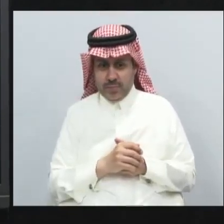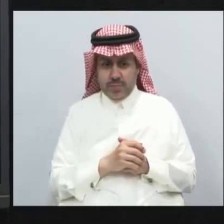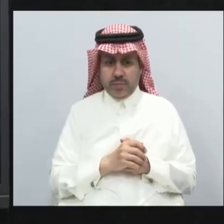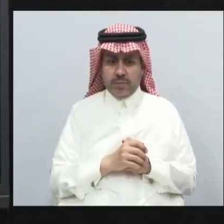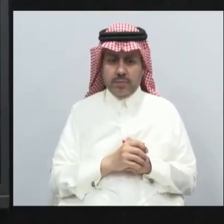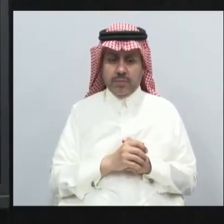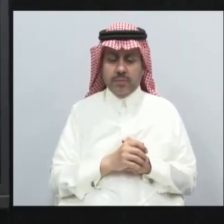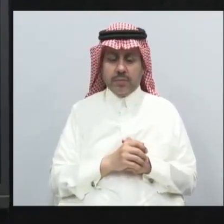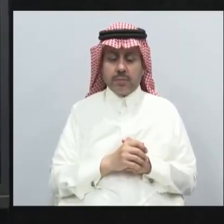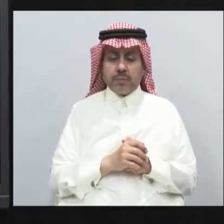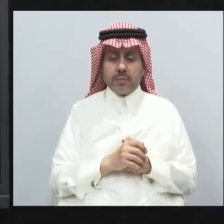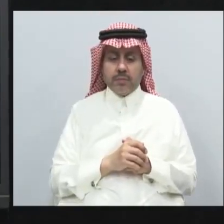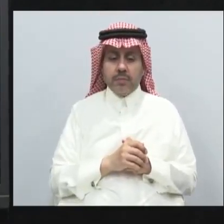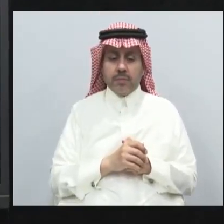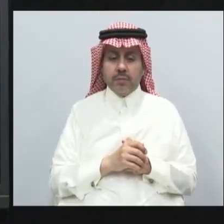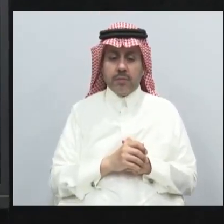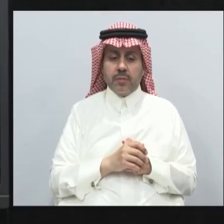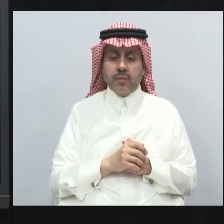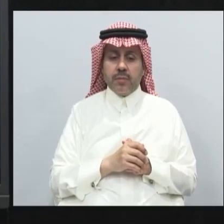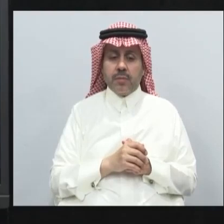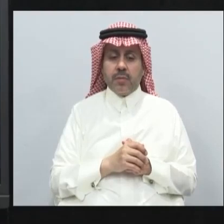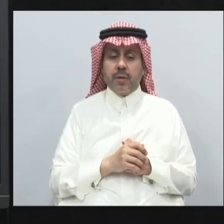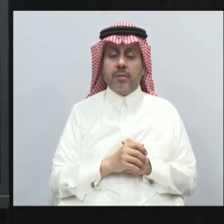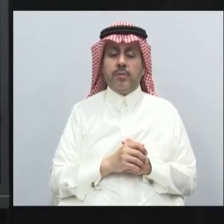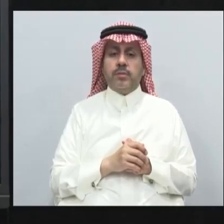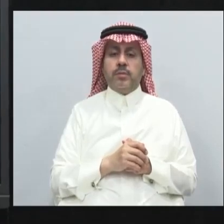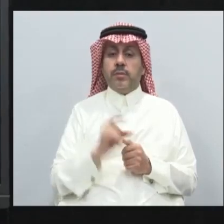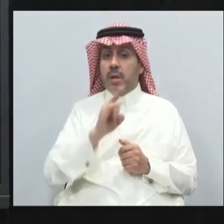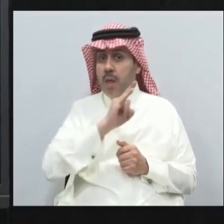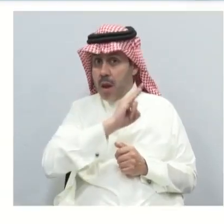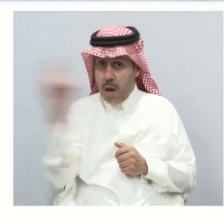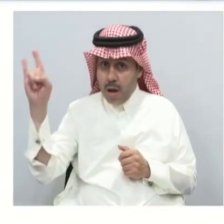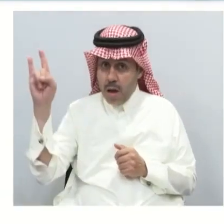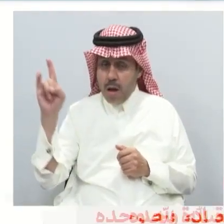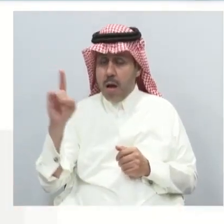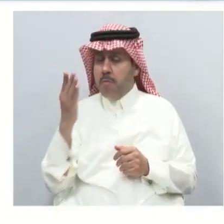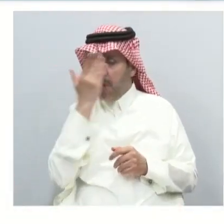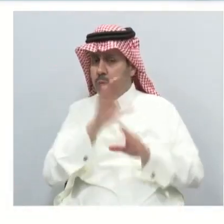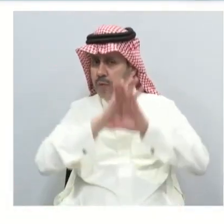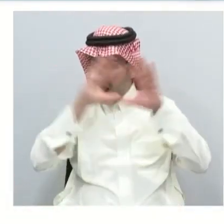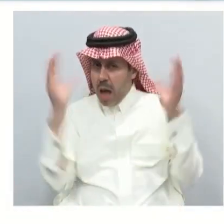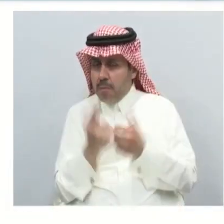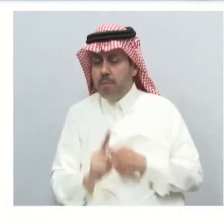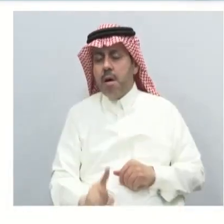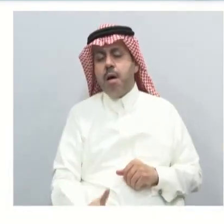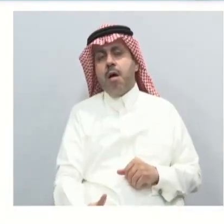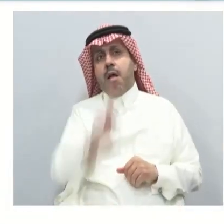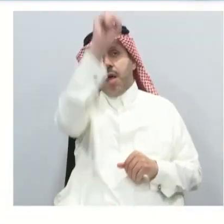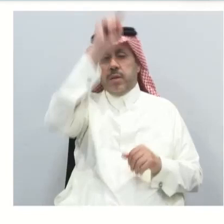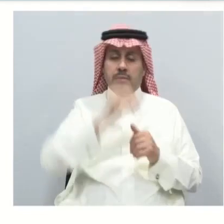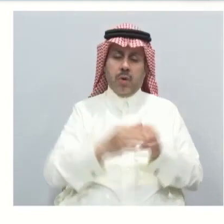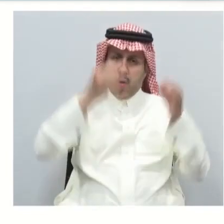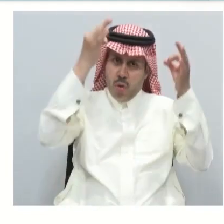فتخلي من قلبك هذا الامر وتحليه بالاثبات بقوله الا الله